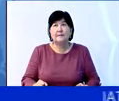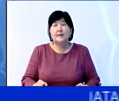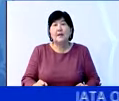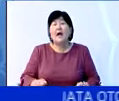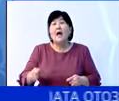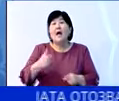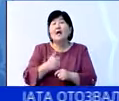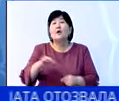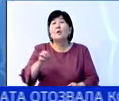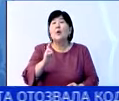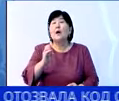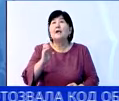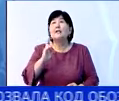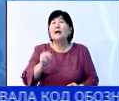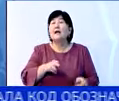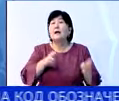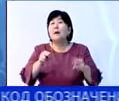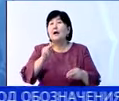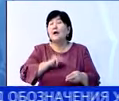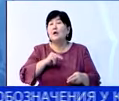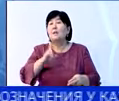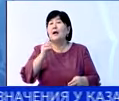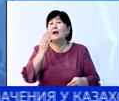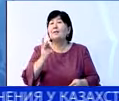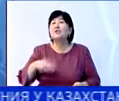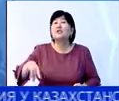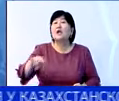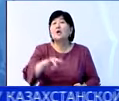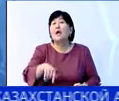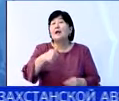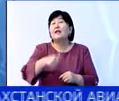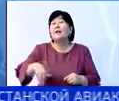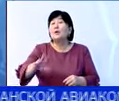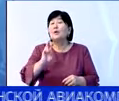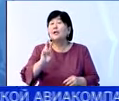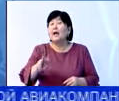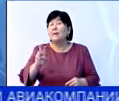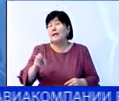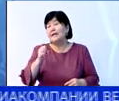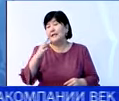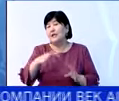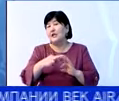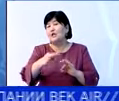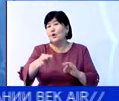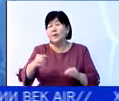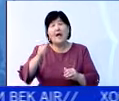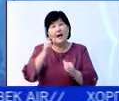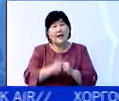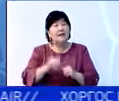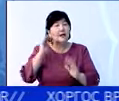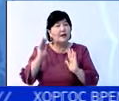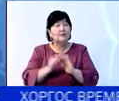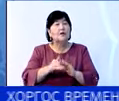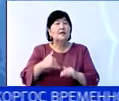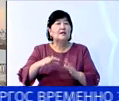Аким области Куанышбек Искаков побывал с рабочей поездкой в Кармакшинском районе. Глава региона посетил 13 населенных пунктов, в каждом выслушал